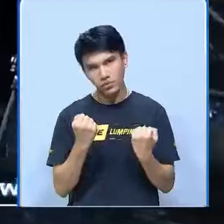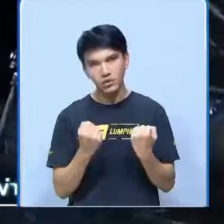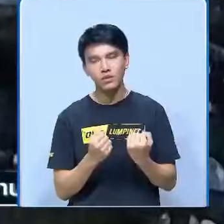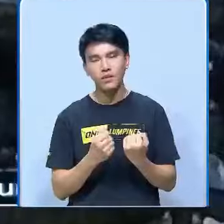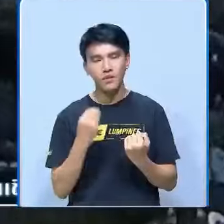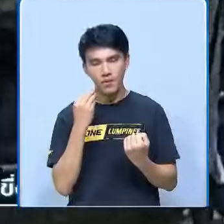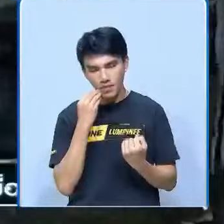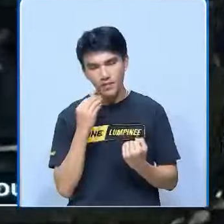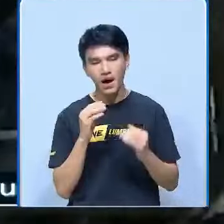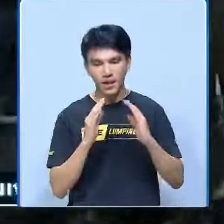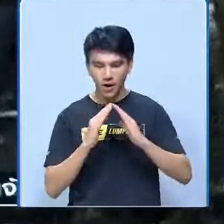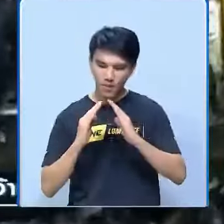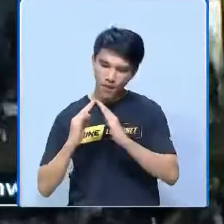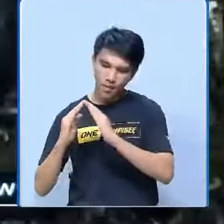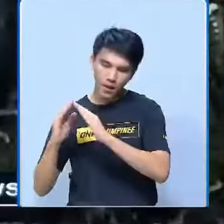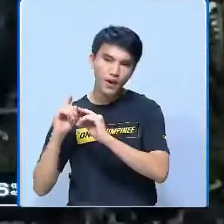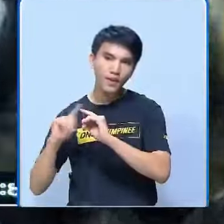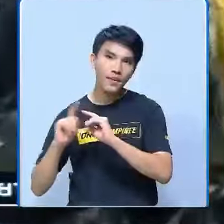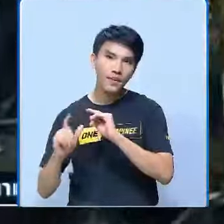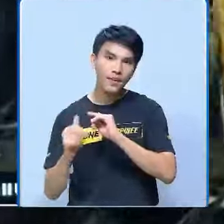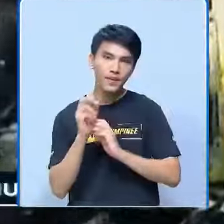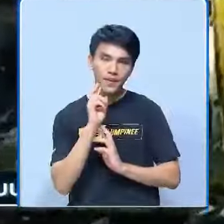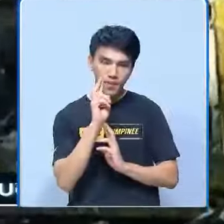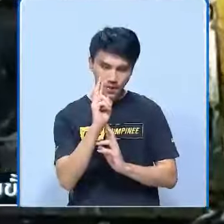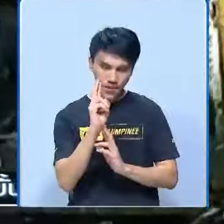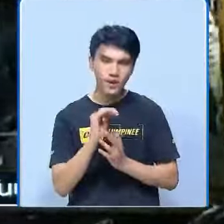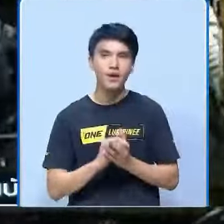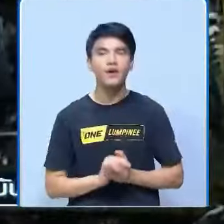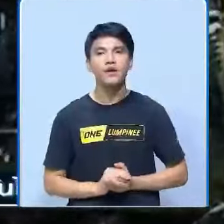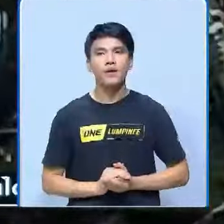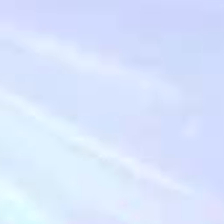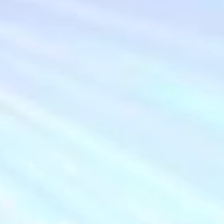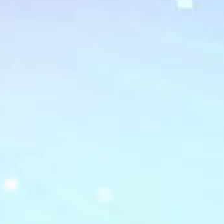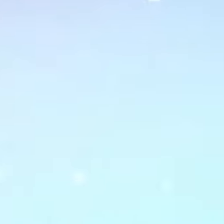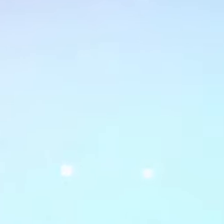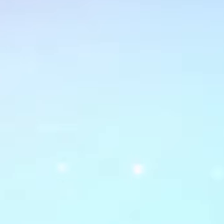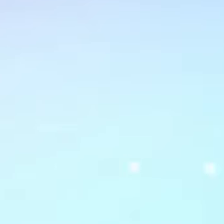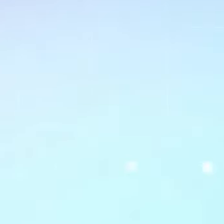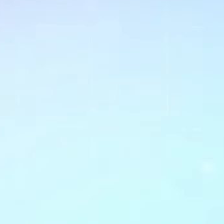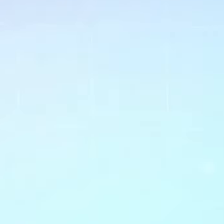ไปติดบ้านเรือนอาคารข้างเคียงต่างๆนานานี่ต้องระวังกันเรื่องฟืนไฟน่ากลัวจริงๆนะ